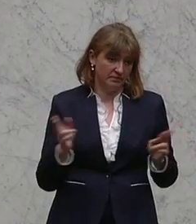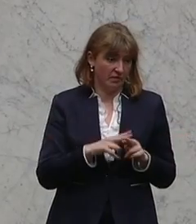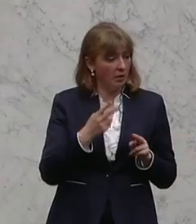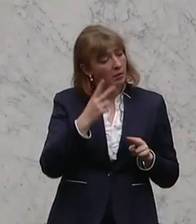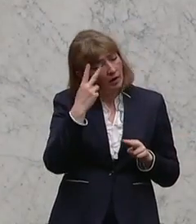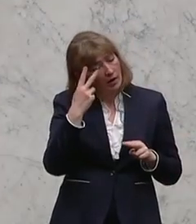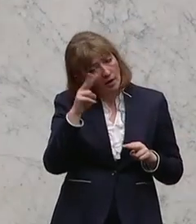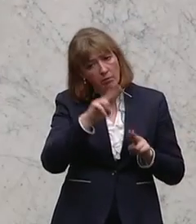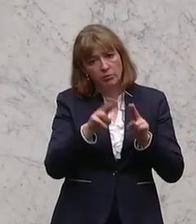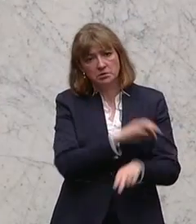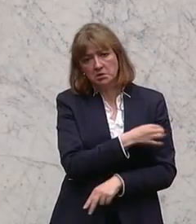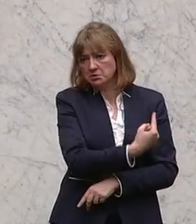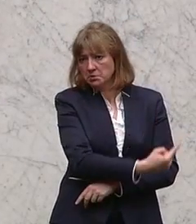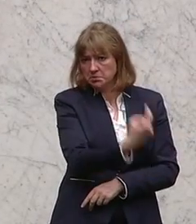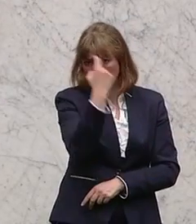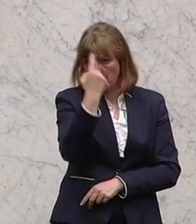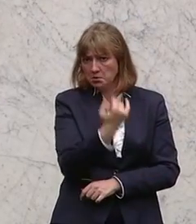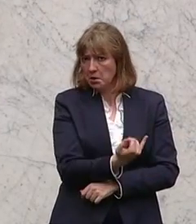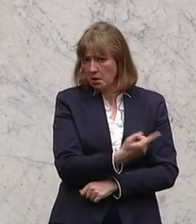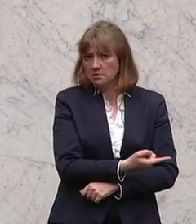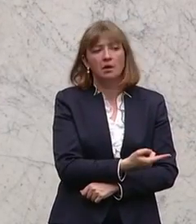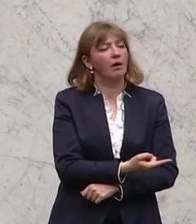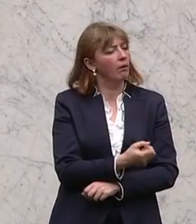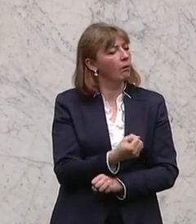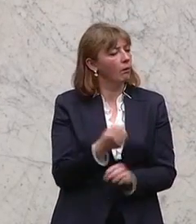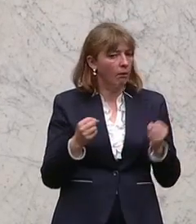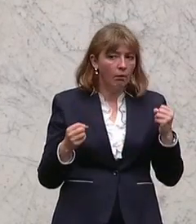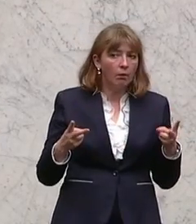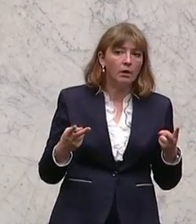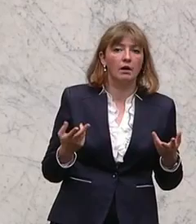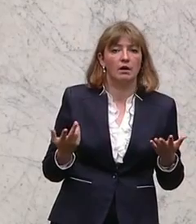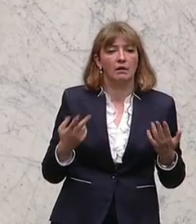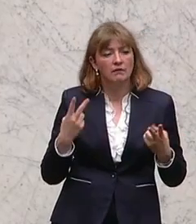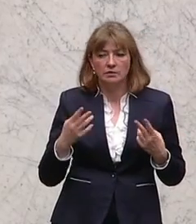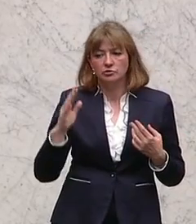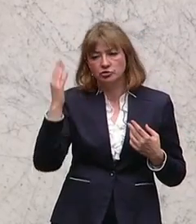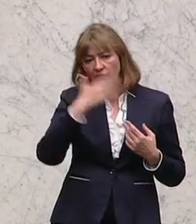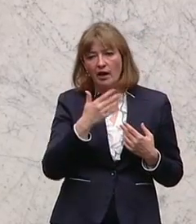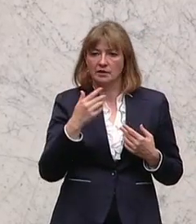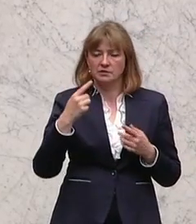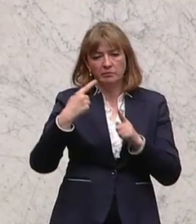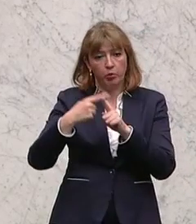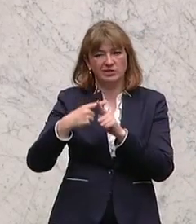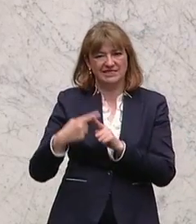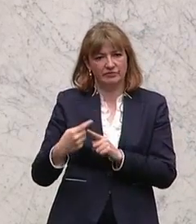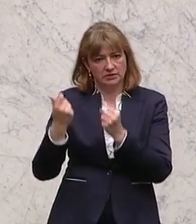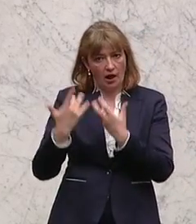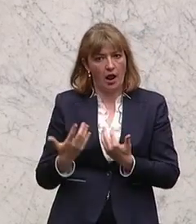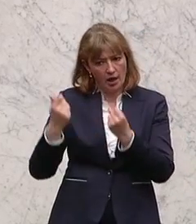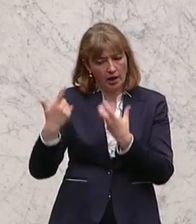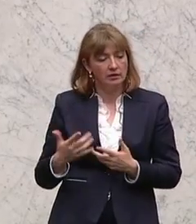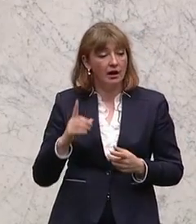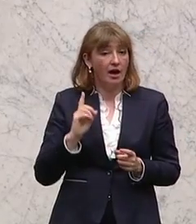Herr Bundeskanzler heute meint, okay, das ist wichtig, dass das Unternehmen schwarze Zahlen schreibt, da bin ich bei Ihnen.